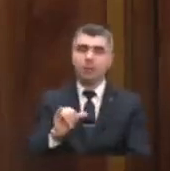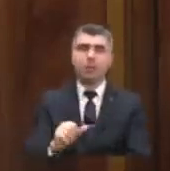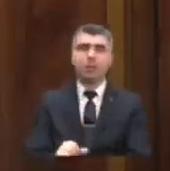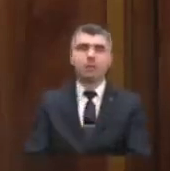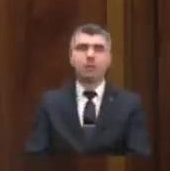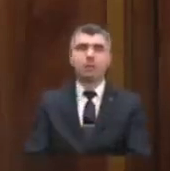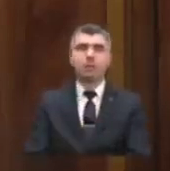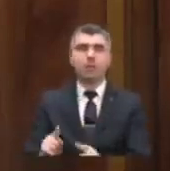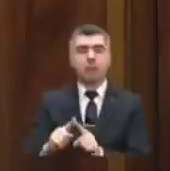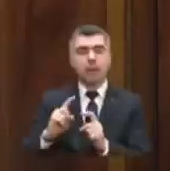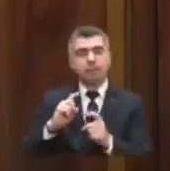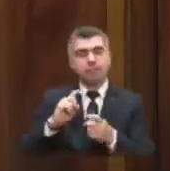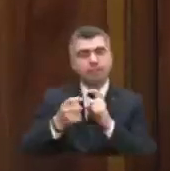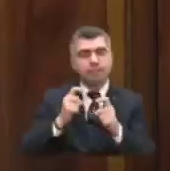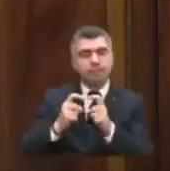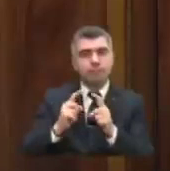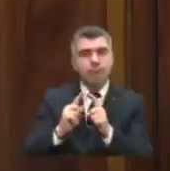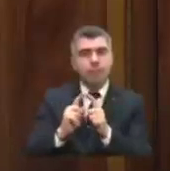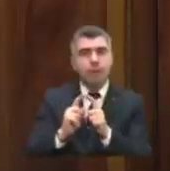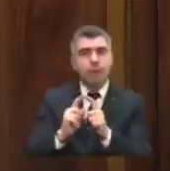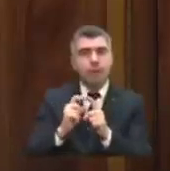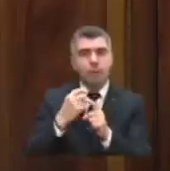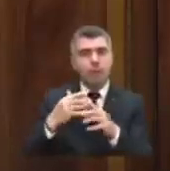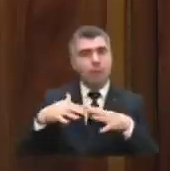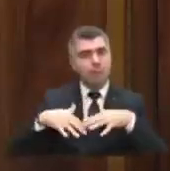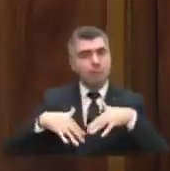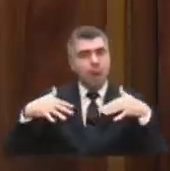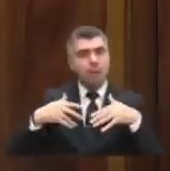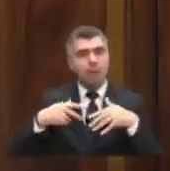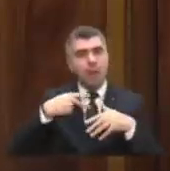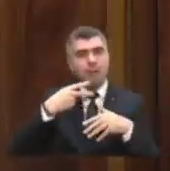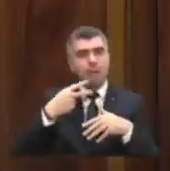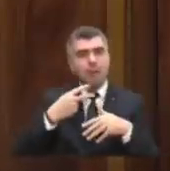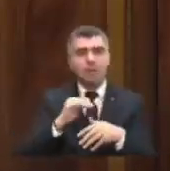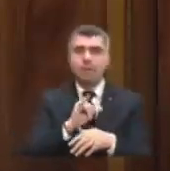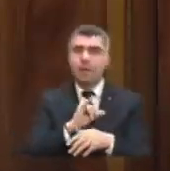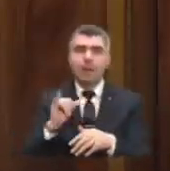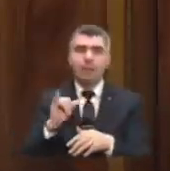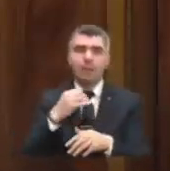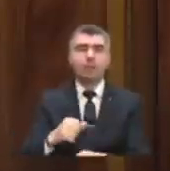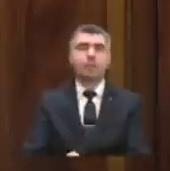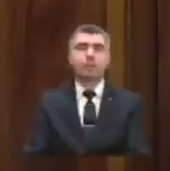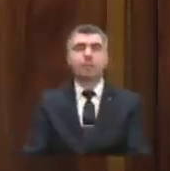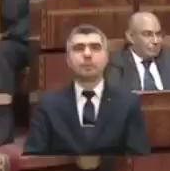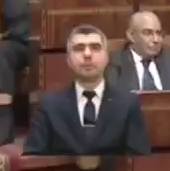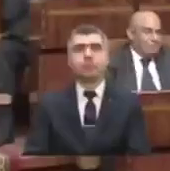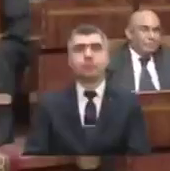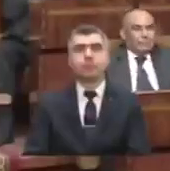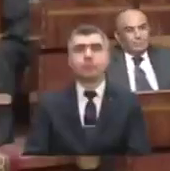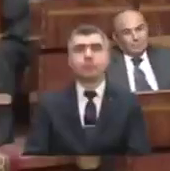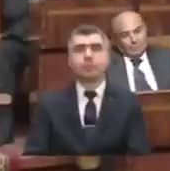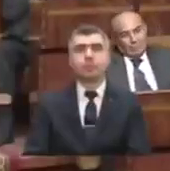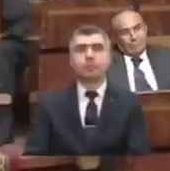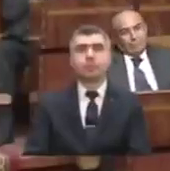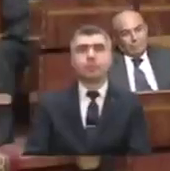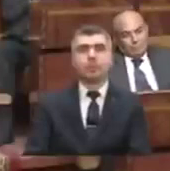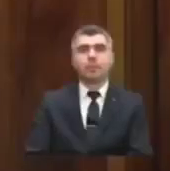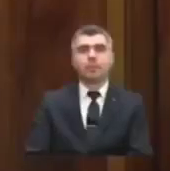باش بحال هاد المواضيع تجي لهنا للقبة ديال أنا حاضر، لأنه